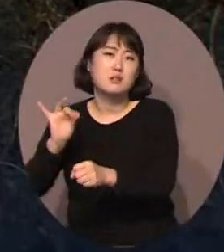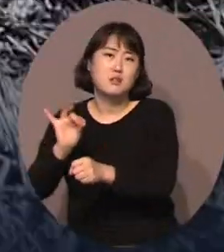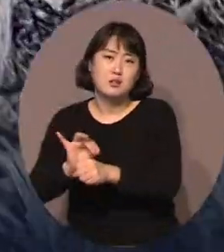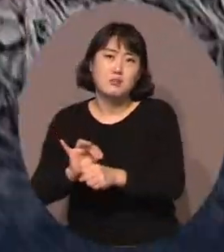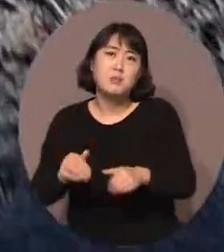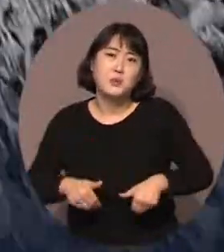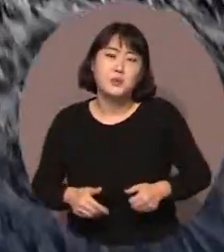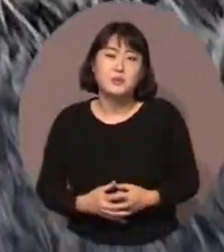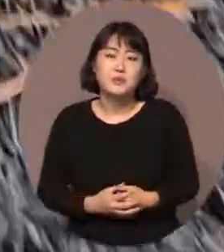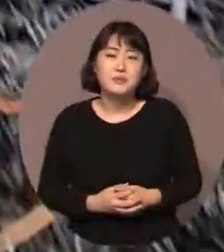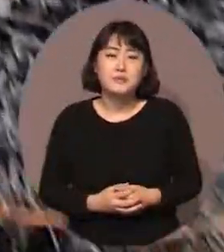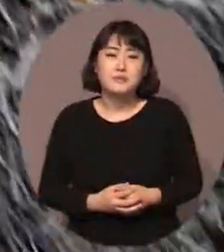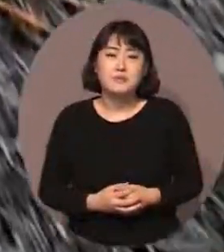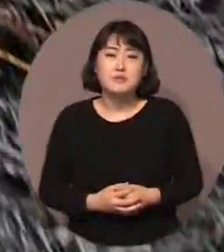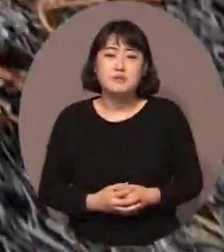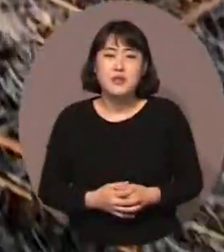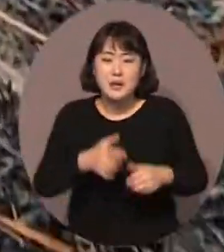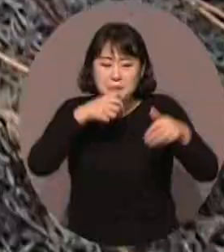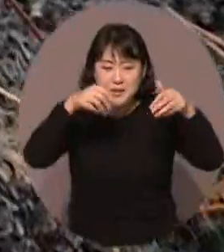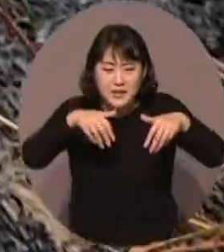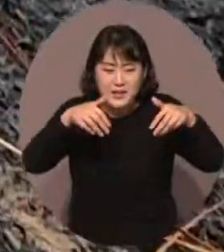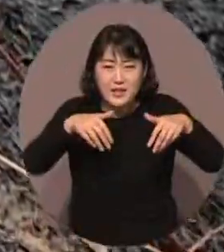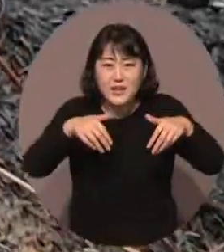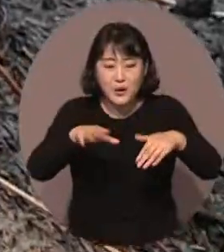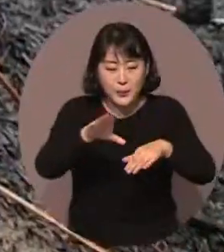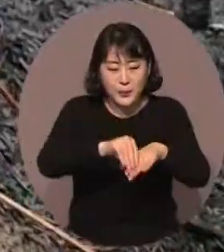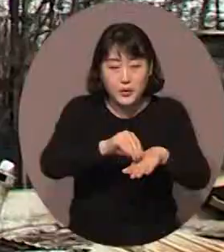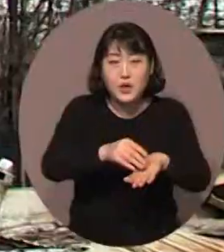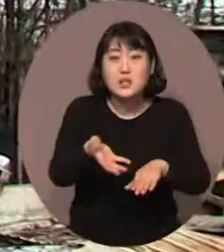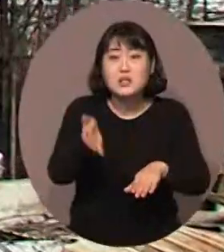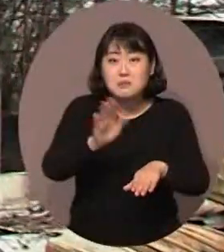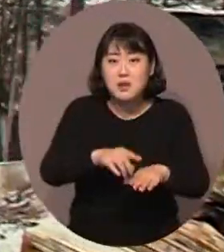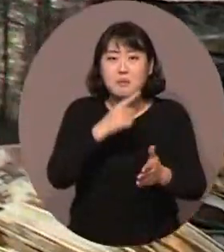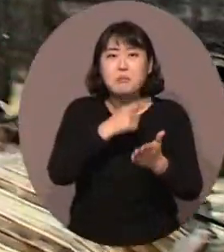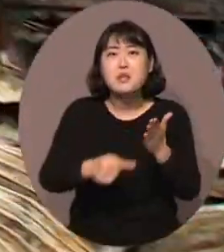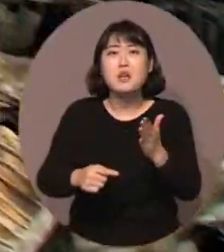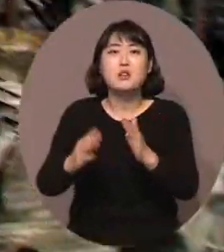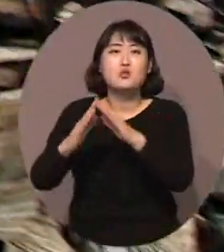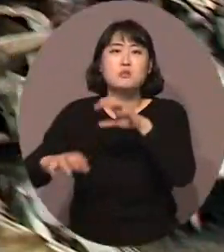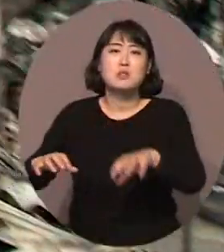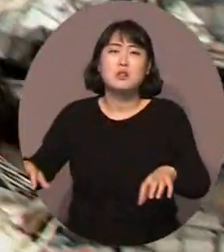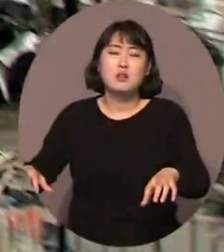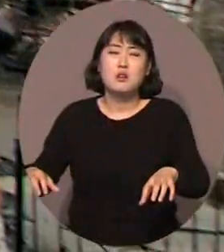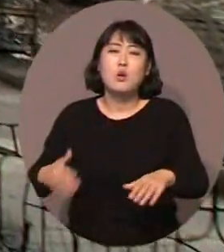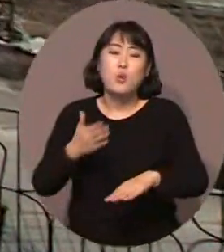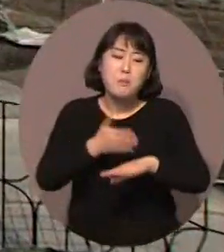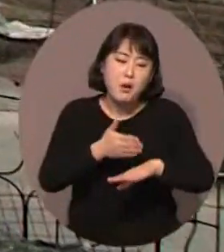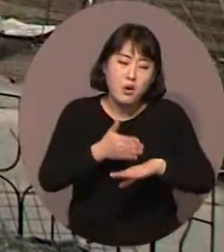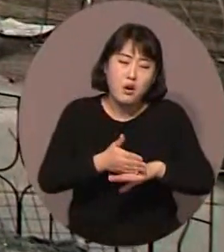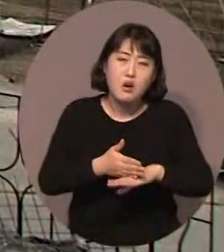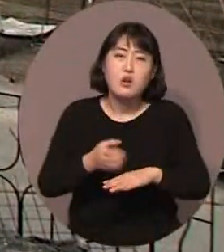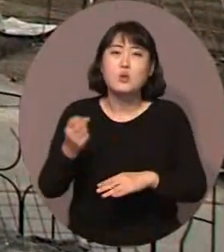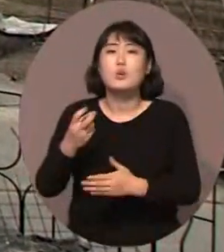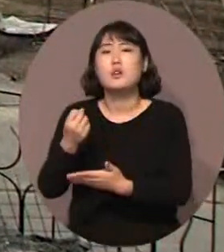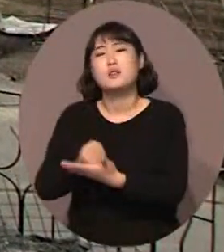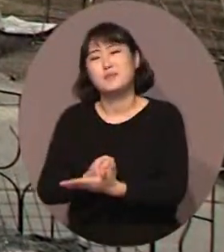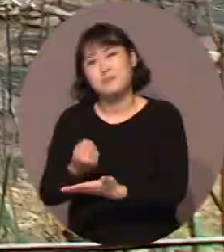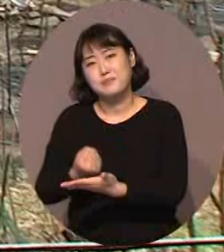잡기도 해요. 반가운 단비가 땅을 적시지만 산불 피해 주민들은 이 비가 고마우면서도